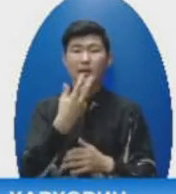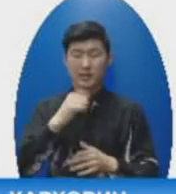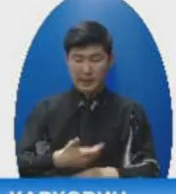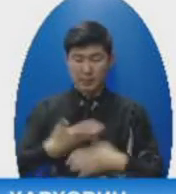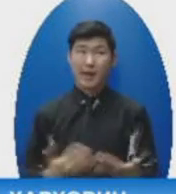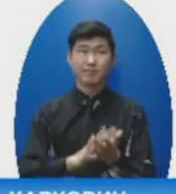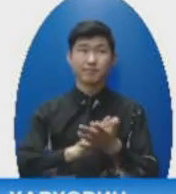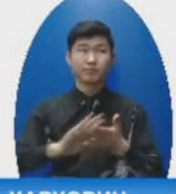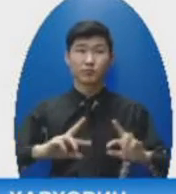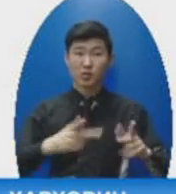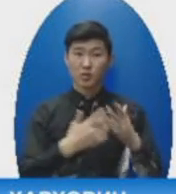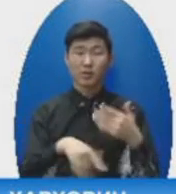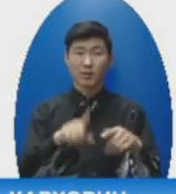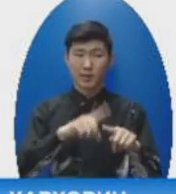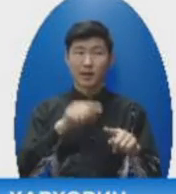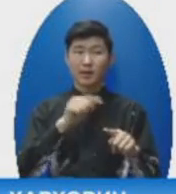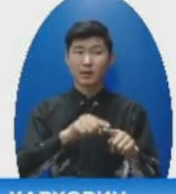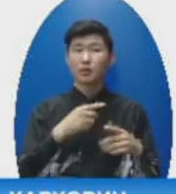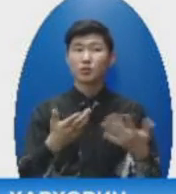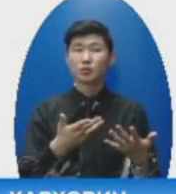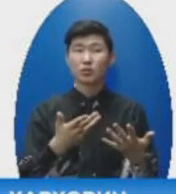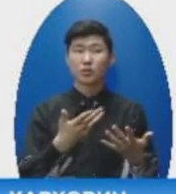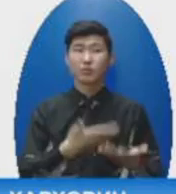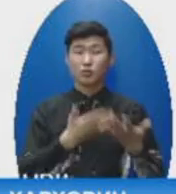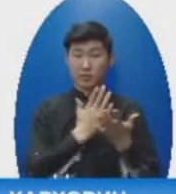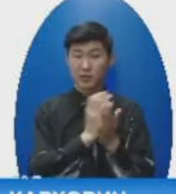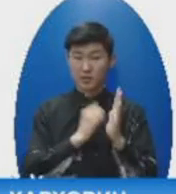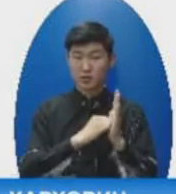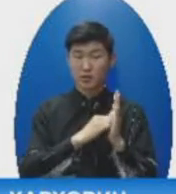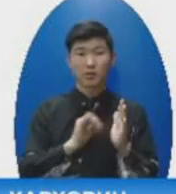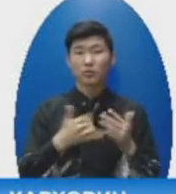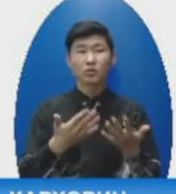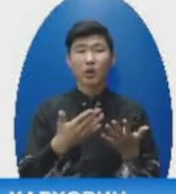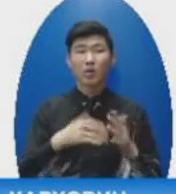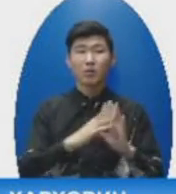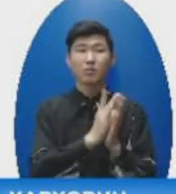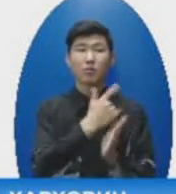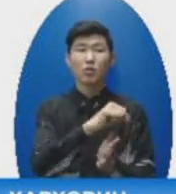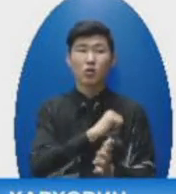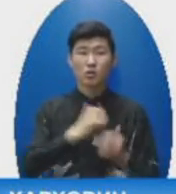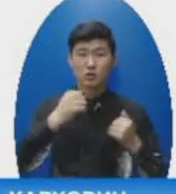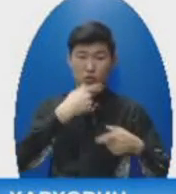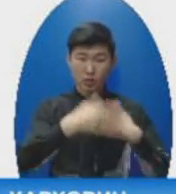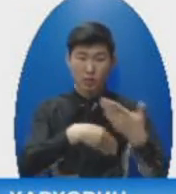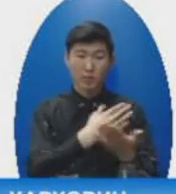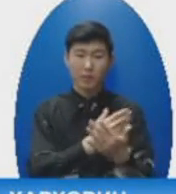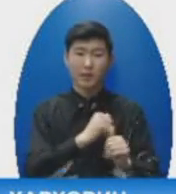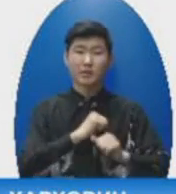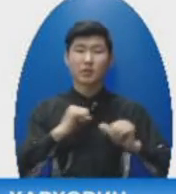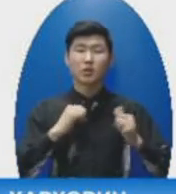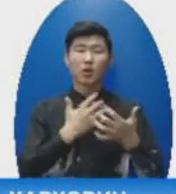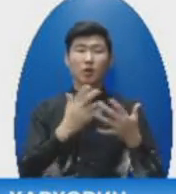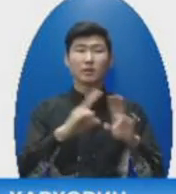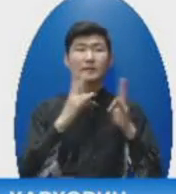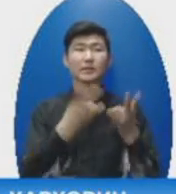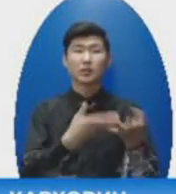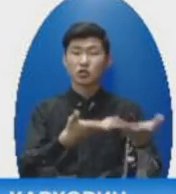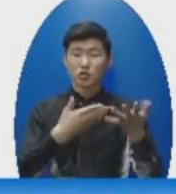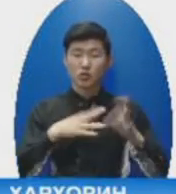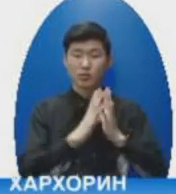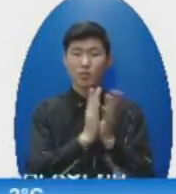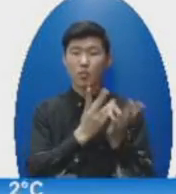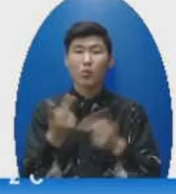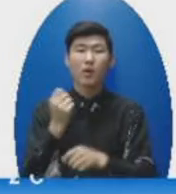бий болгох энэ том зорилгыг бидэрт өрөөлж байгаа. Тийм учраас тухайн өөрөө хичээлж байгаа спортын төрлийг олон нийтийн болгох энэ үйл